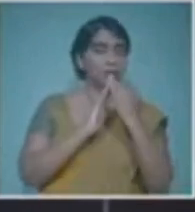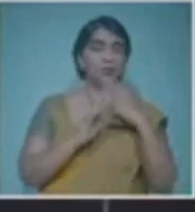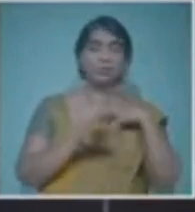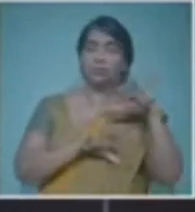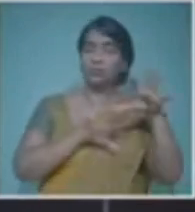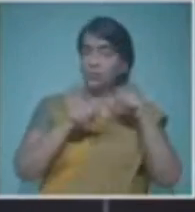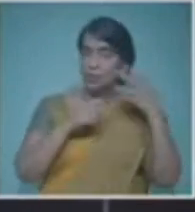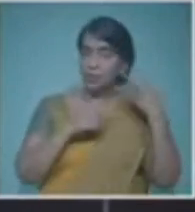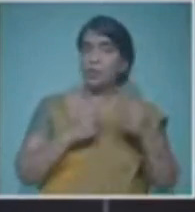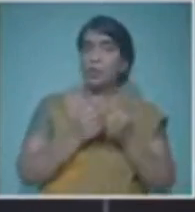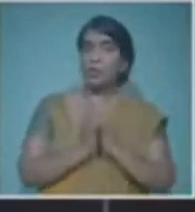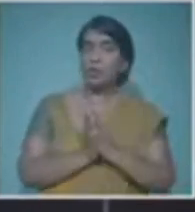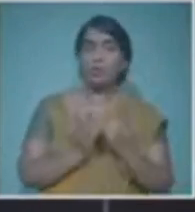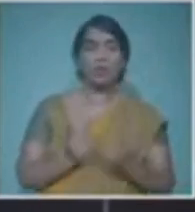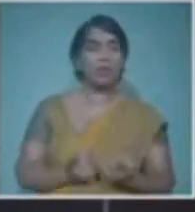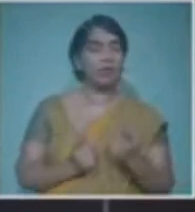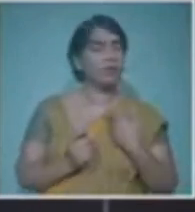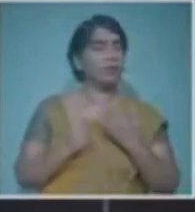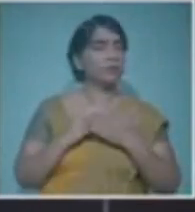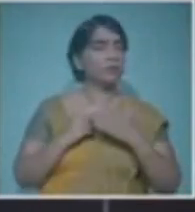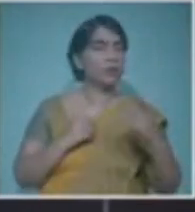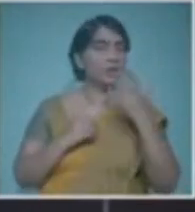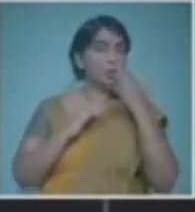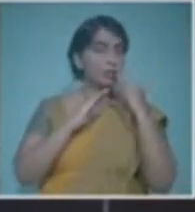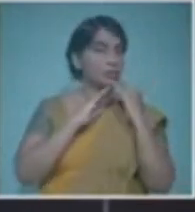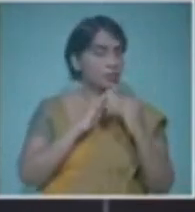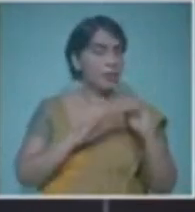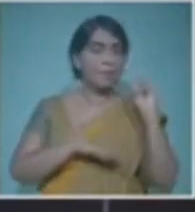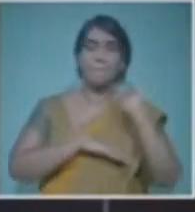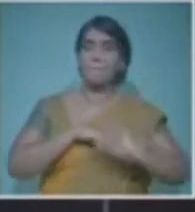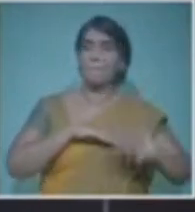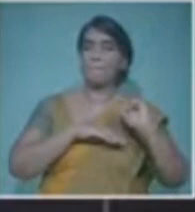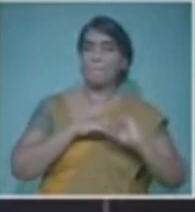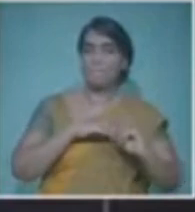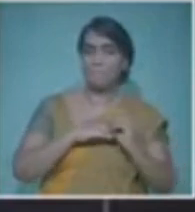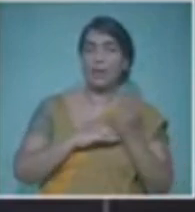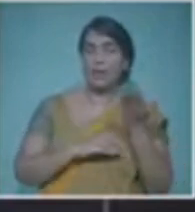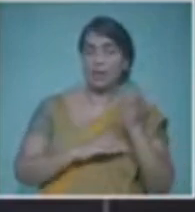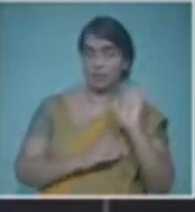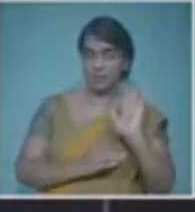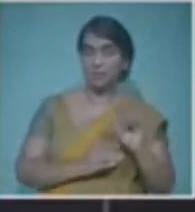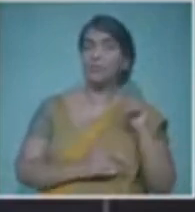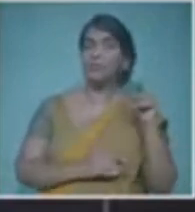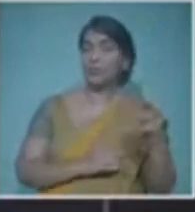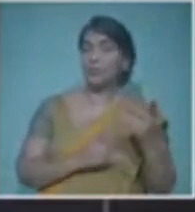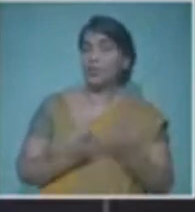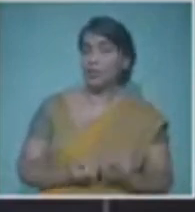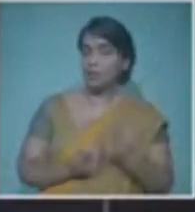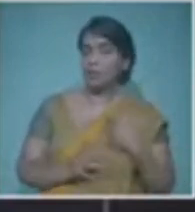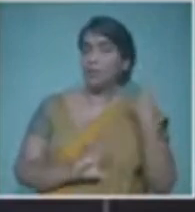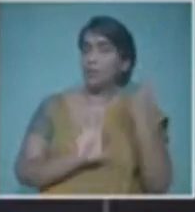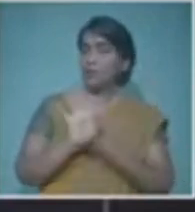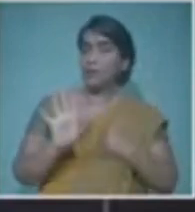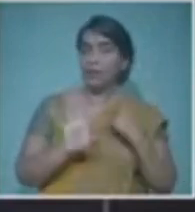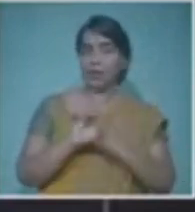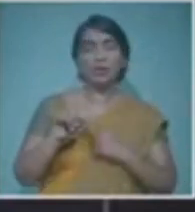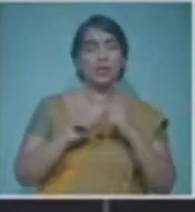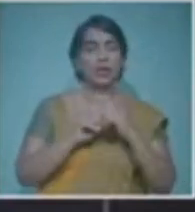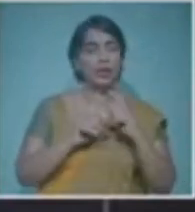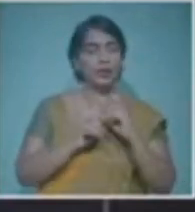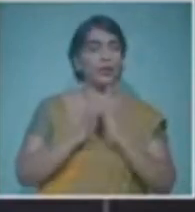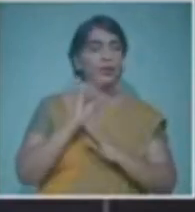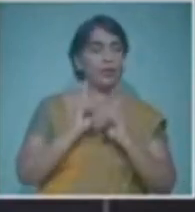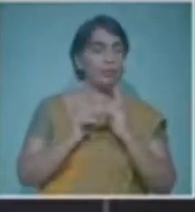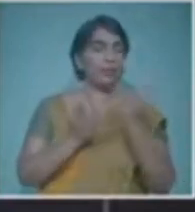කර තම අවශ්‍යතා සපුරා ගැනීමට පාසල් මට්ටමේ සැලසුම් මගින් නිල්ලුම් කරනු ලැබේ එම අවශ්‍යතා වාර්ෂිකව අධ්‍යාපන අමාත්‍ය සදා වෙන්කර